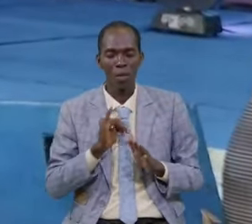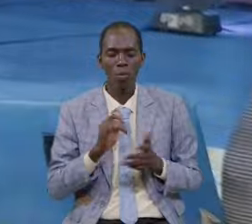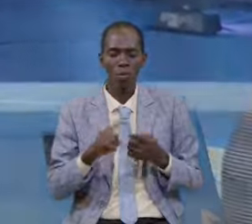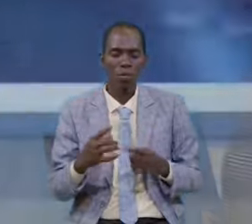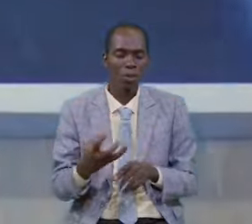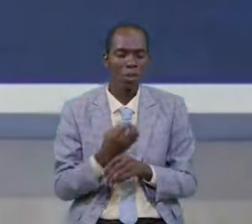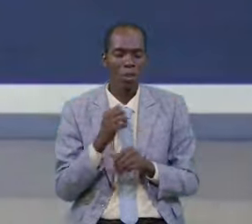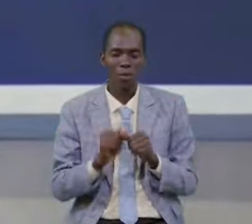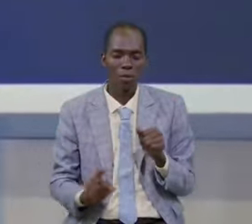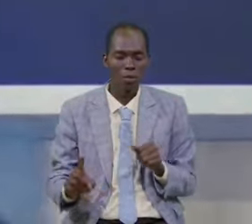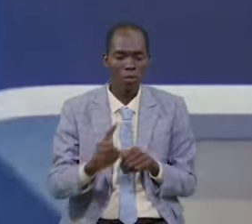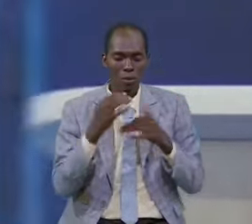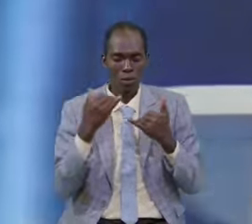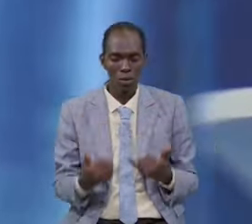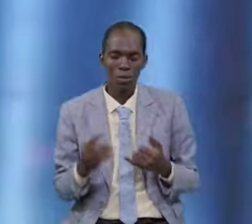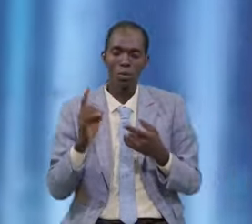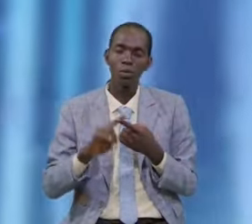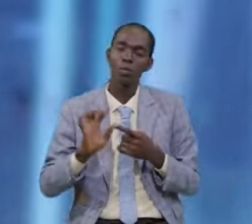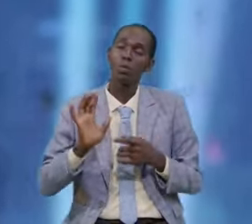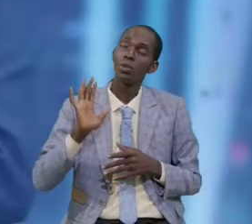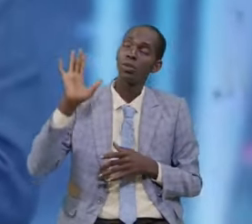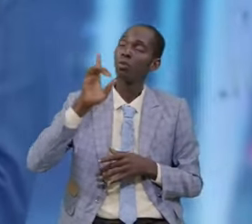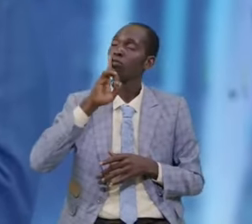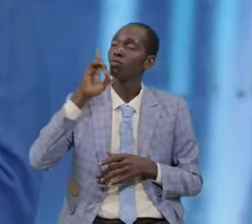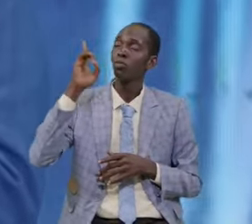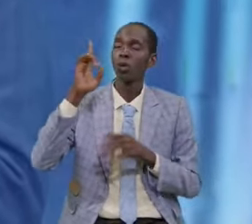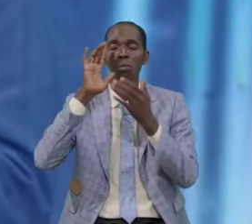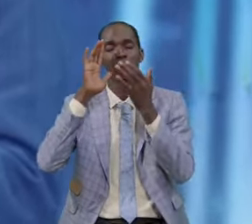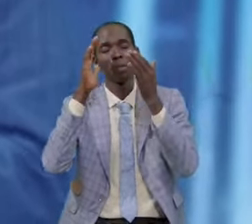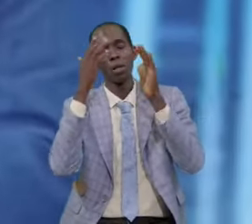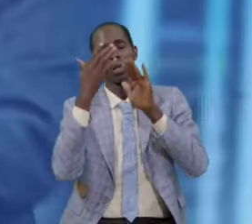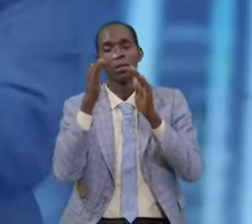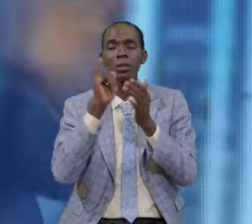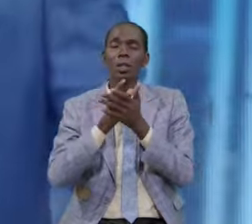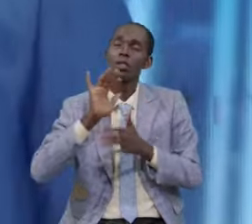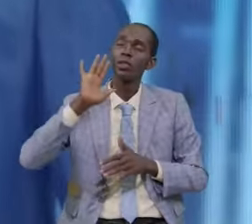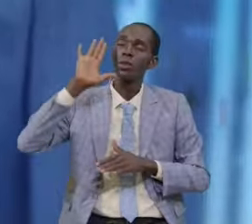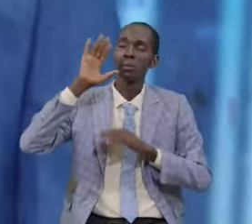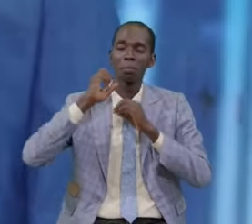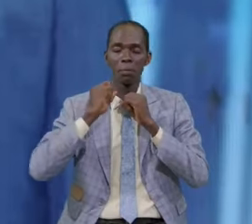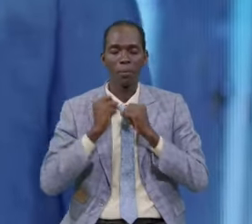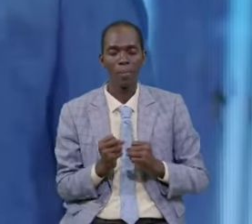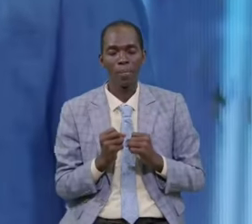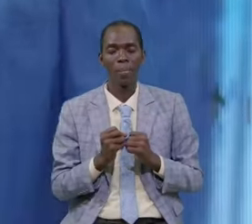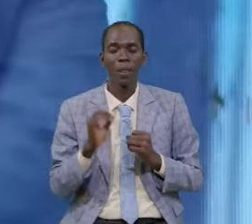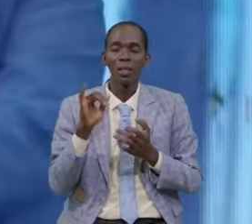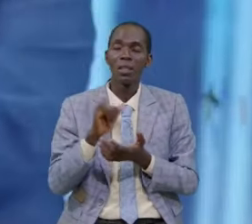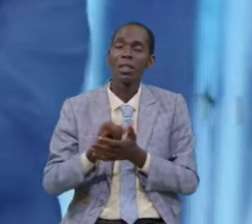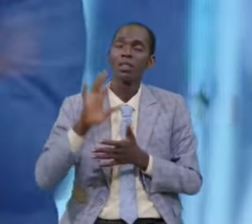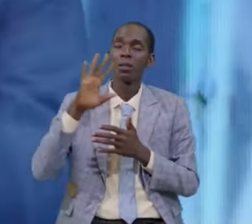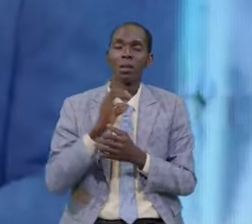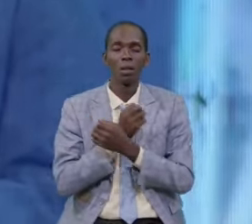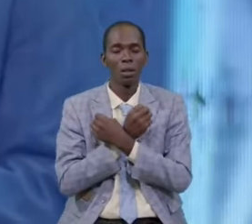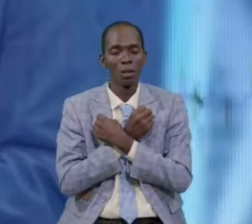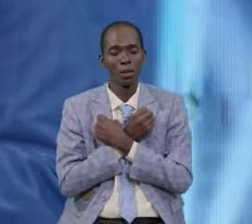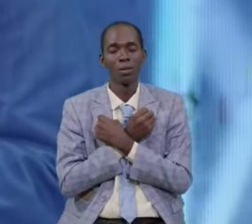maintenant en ta présence, pour que ta puissance, pour que ton amour,